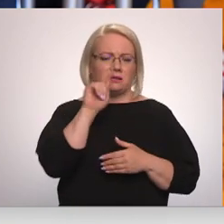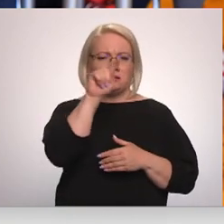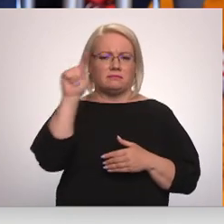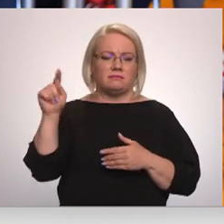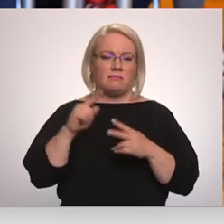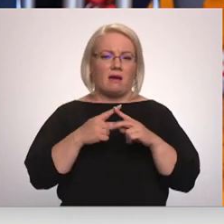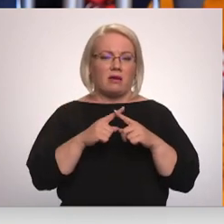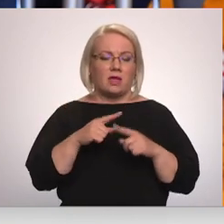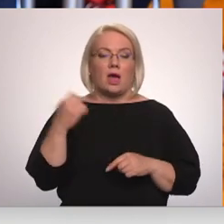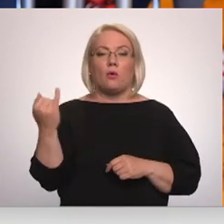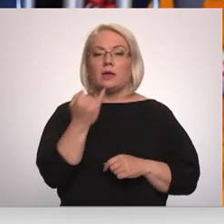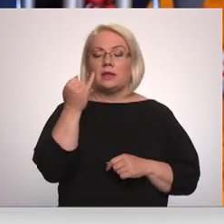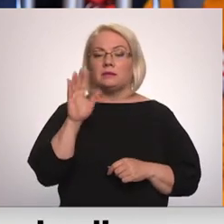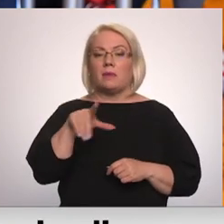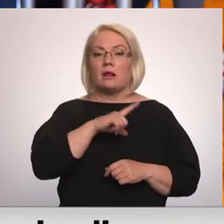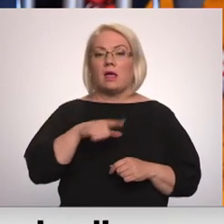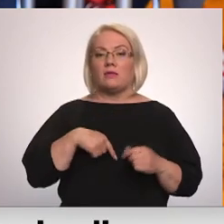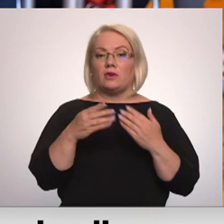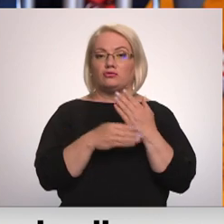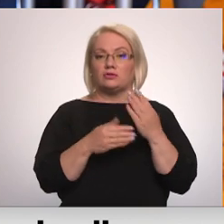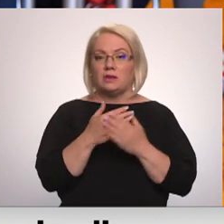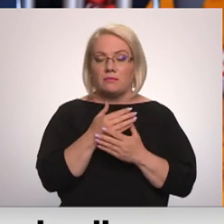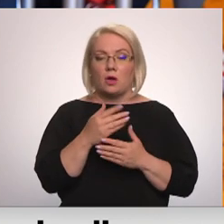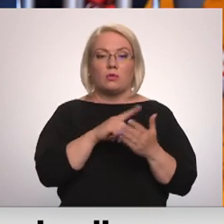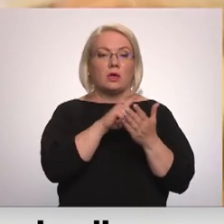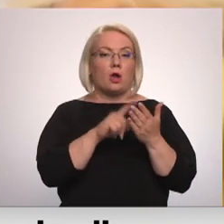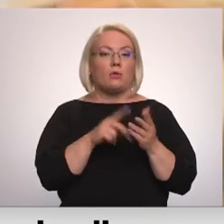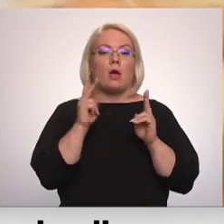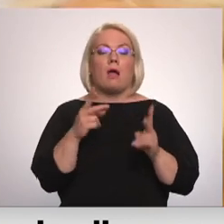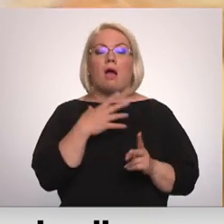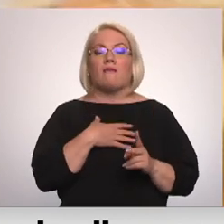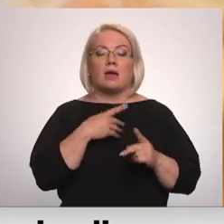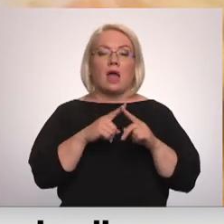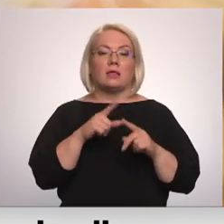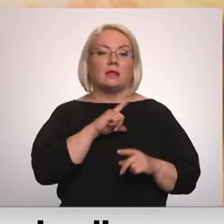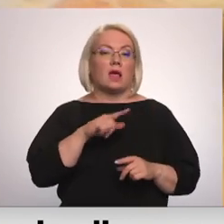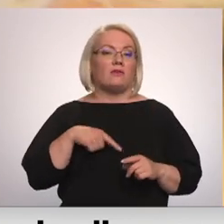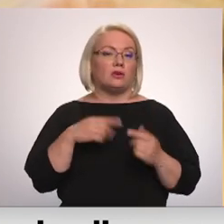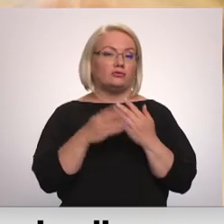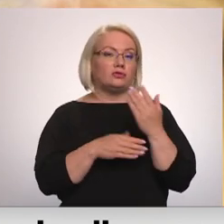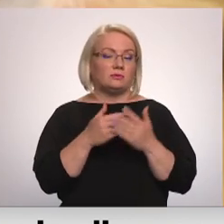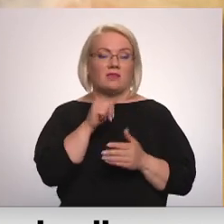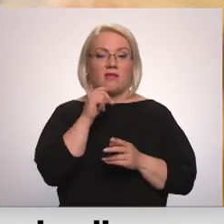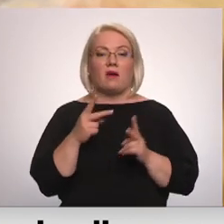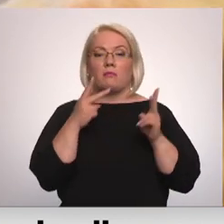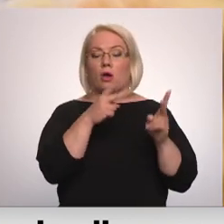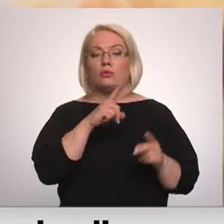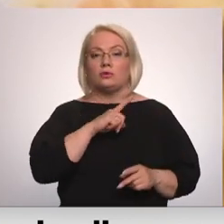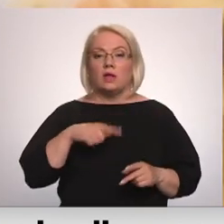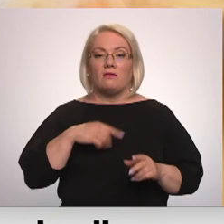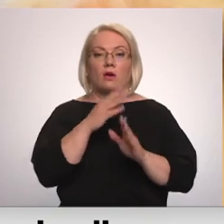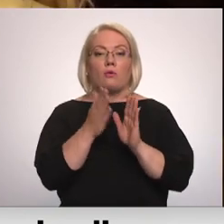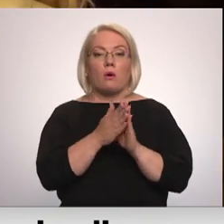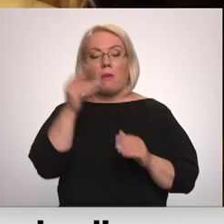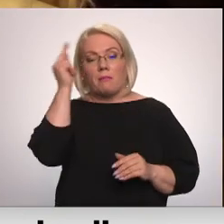par latviešu cimdiem un vaicāja, nu kā tad īsti vajag adīt tos latviešu cimdus, vai nevar tā kā viņas braukt uz Latviju un tad mācīties kopā ar